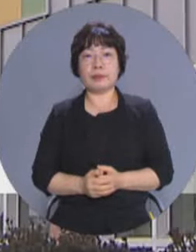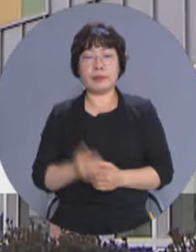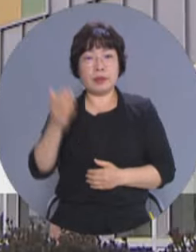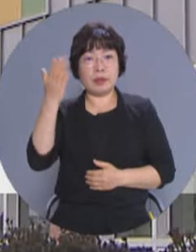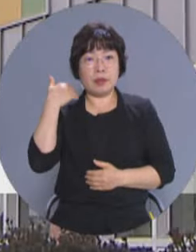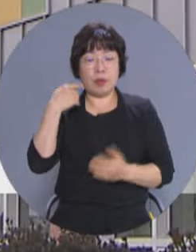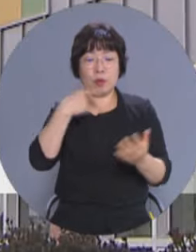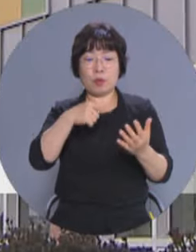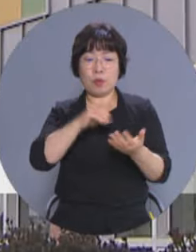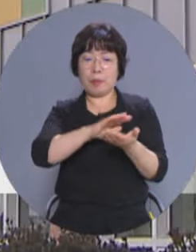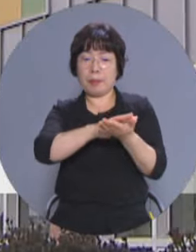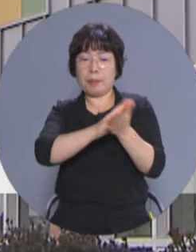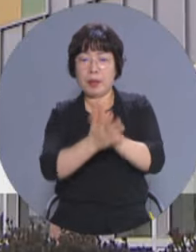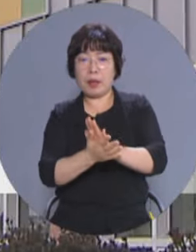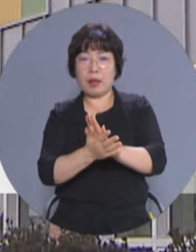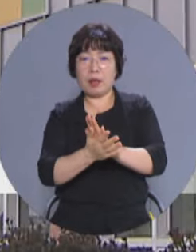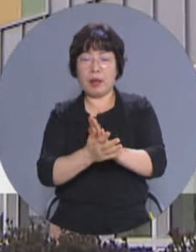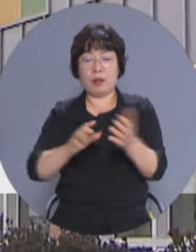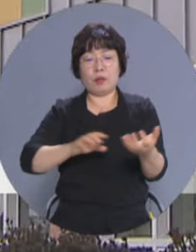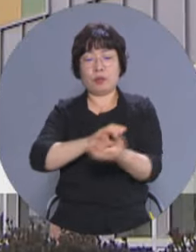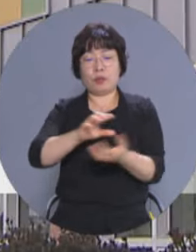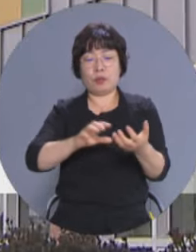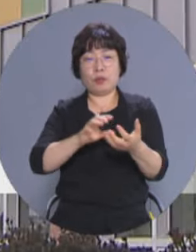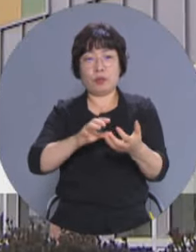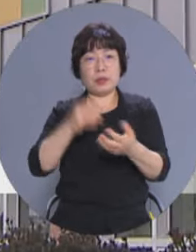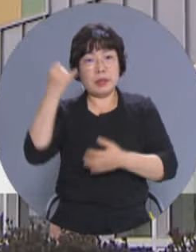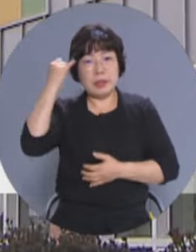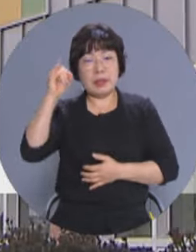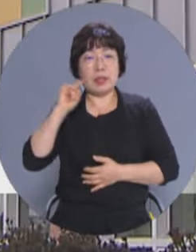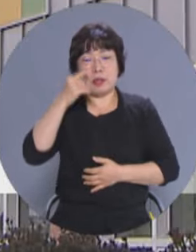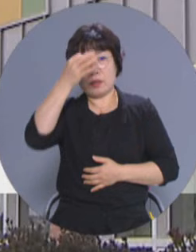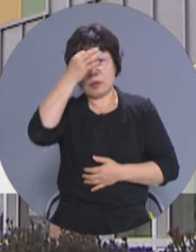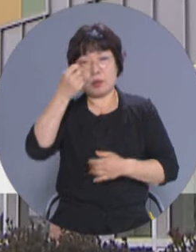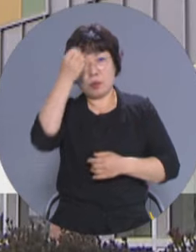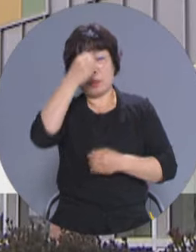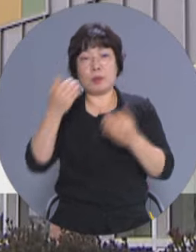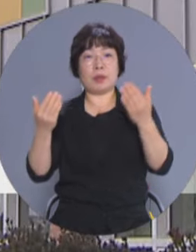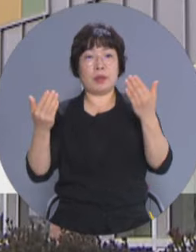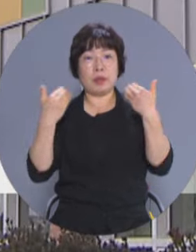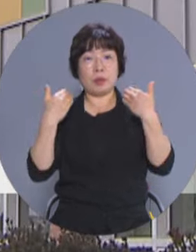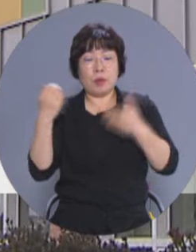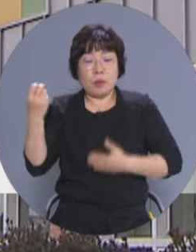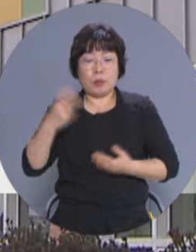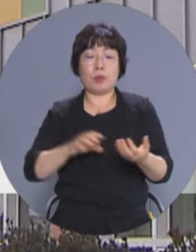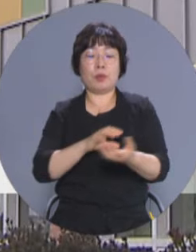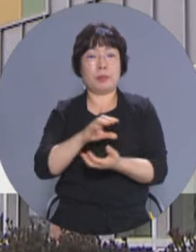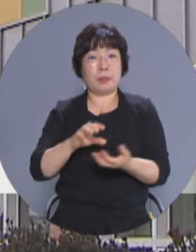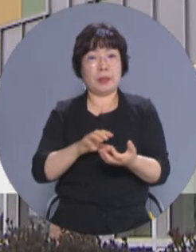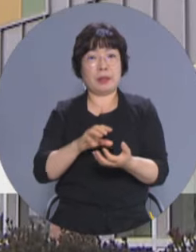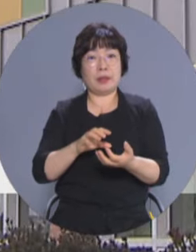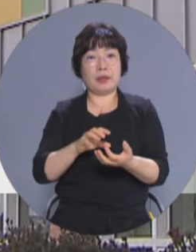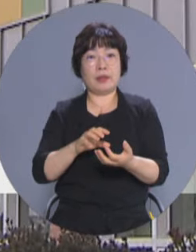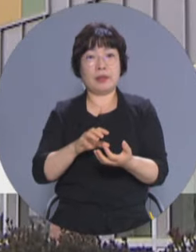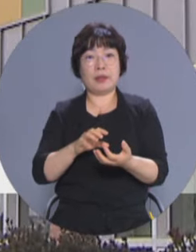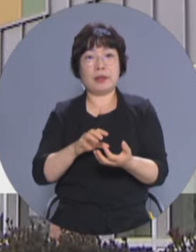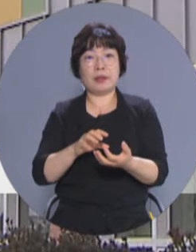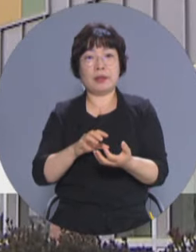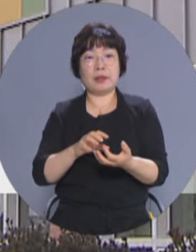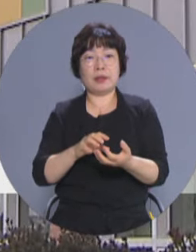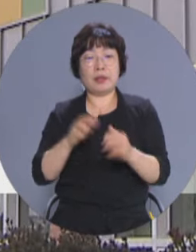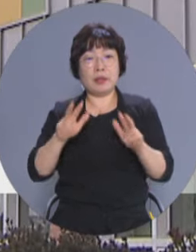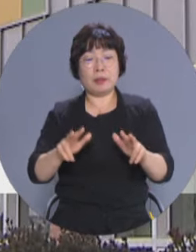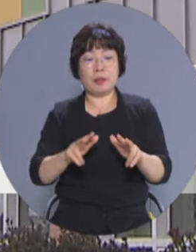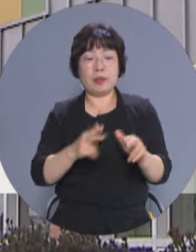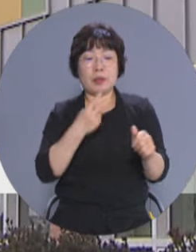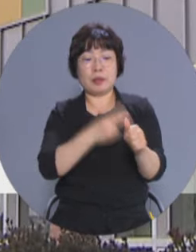과거 교육과정 개편으로 진통을 겪었던 공립예술학교인 한국창의예술고등학교가 또 논란에 휩싸였습니다.